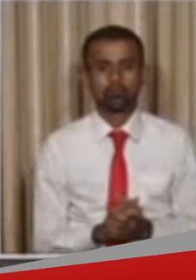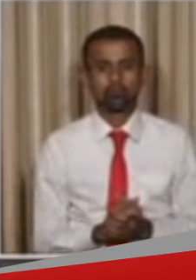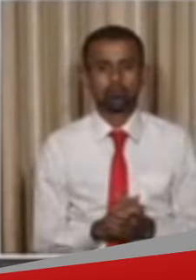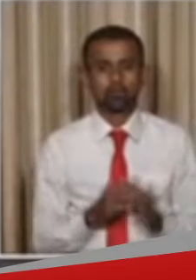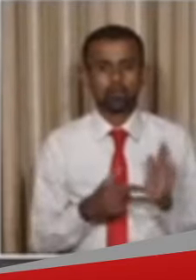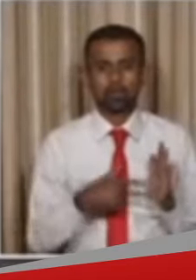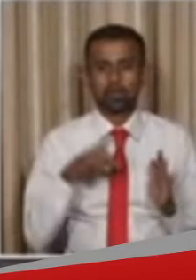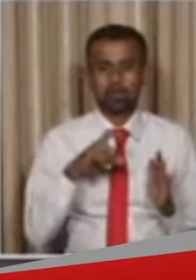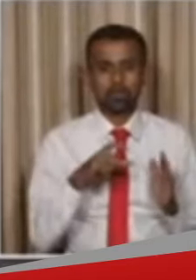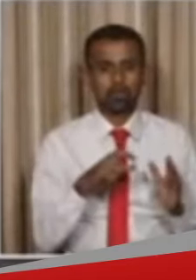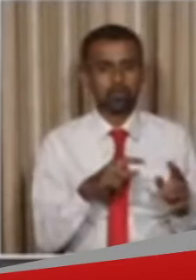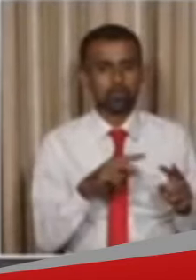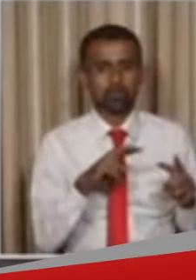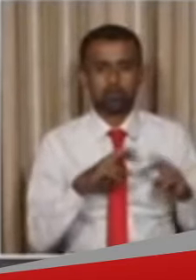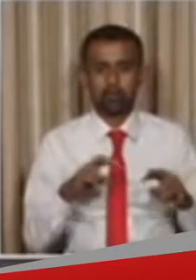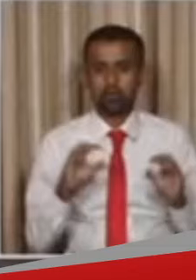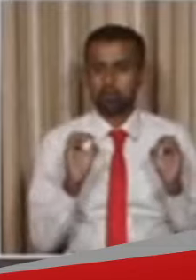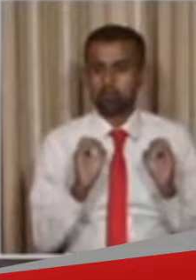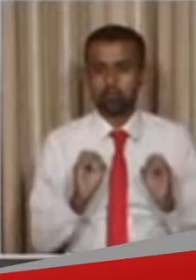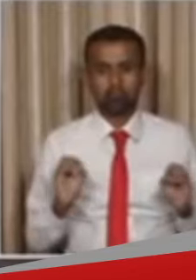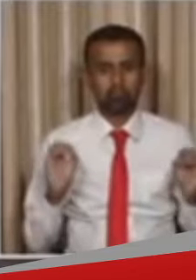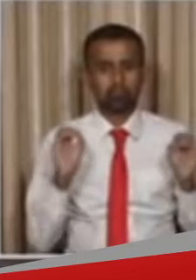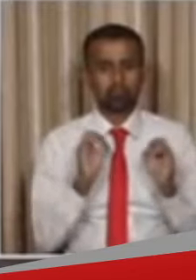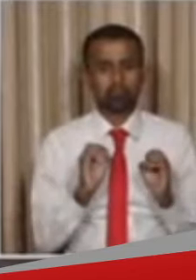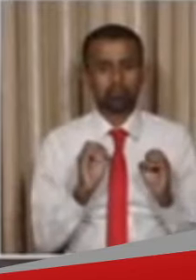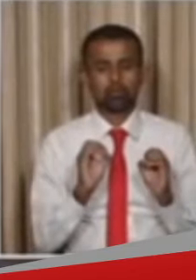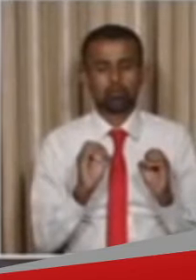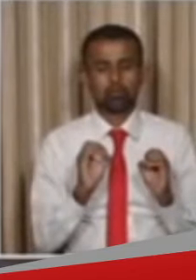තාක්ෂණික ඇගීමකින් තොරව අඩුම තරමේ